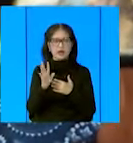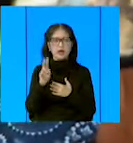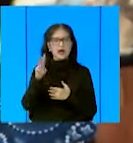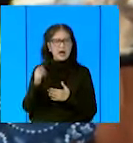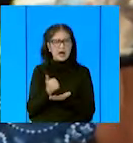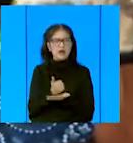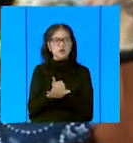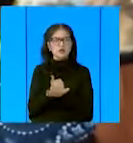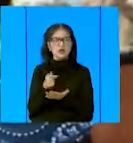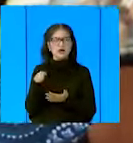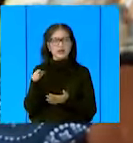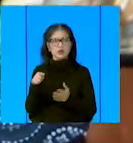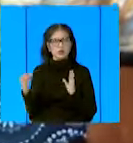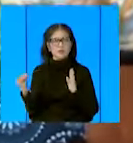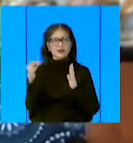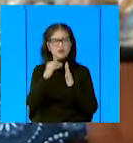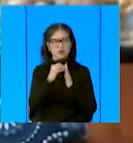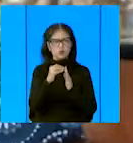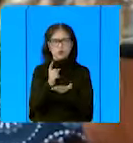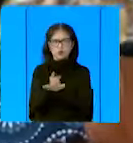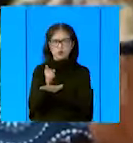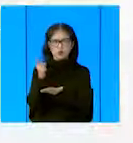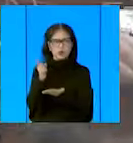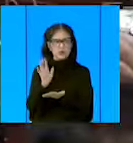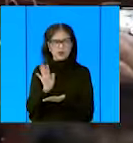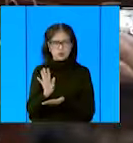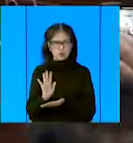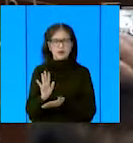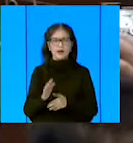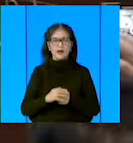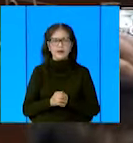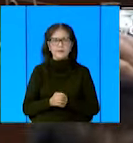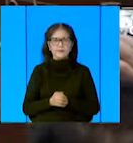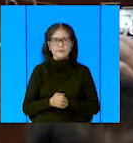harus dimasukkan seolah-olah sebagai sebuah fakta.